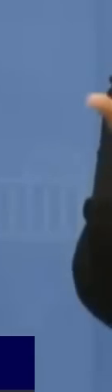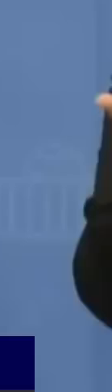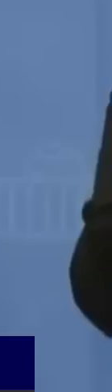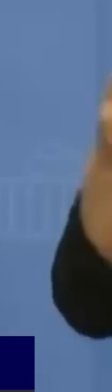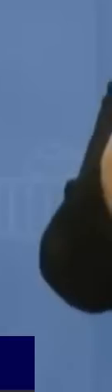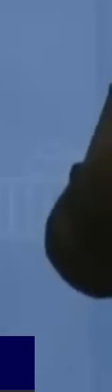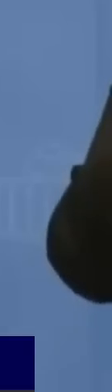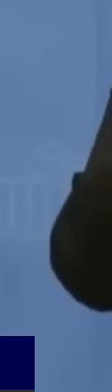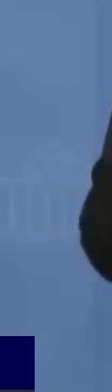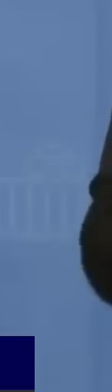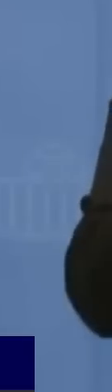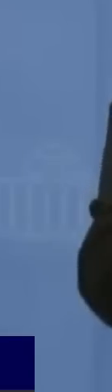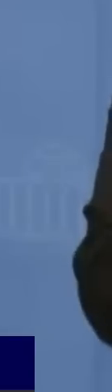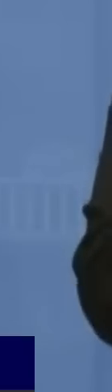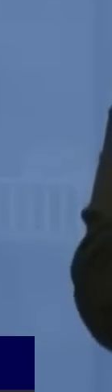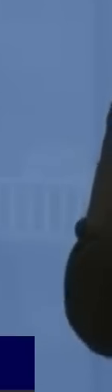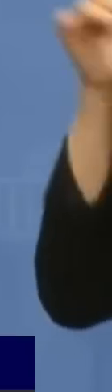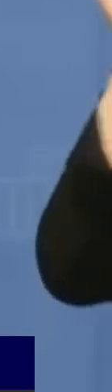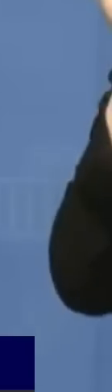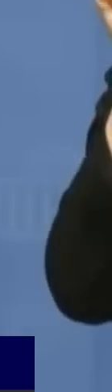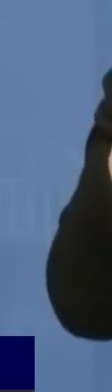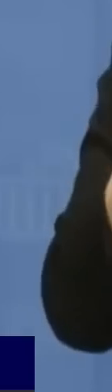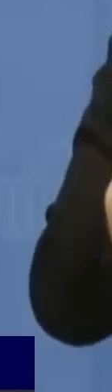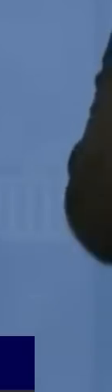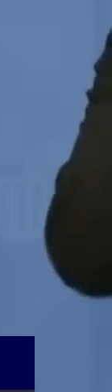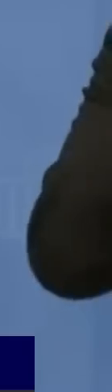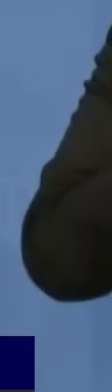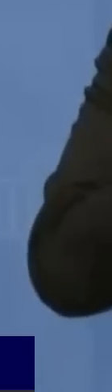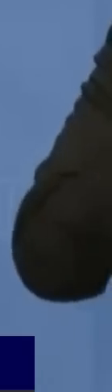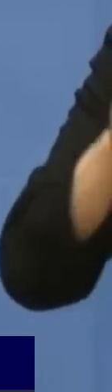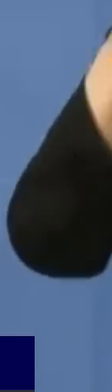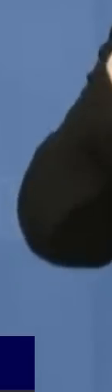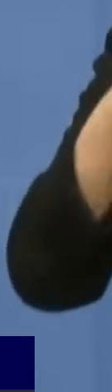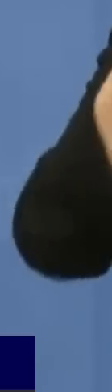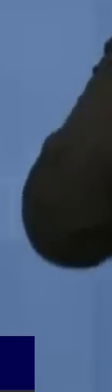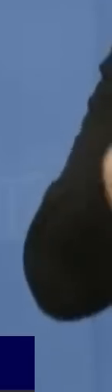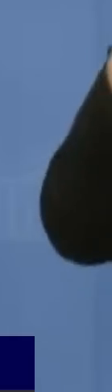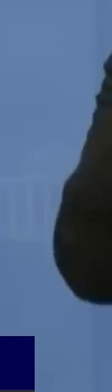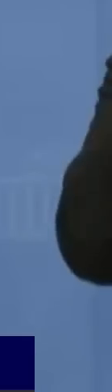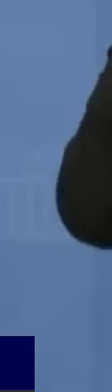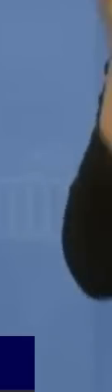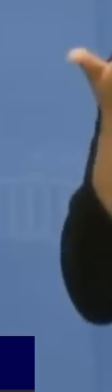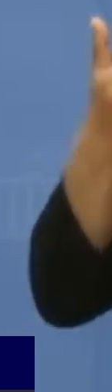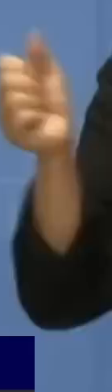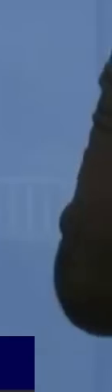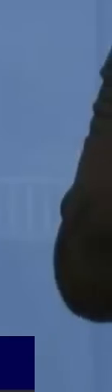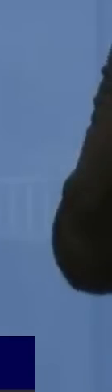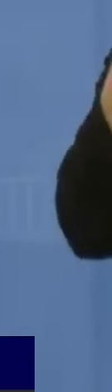두 번째는 도청의혹도 따지지 못하면서 국익은 지킬 수 있습니까라는 제목입니다 그럼